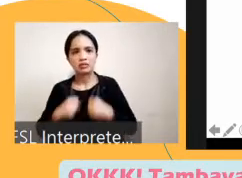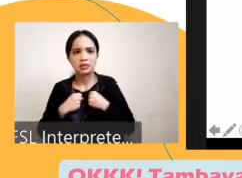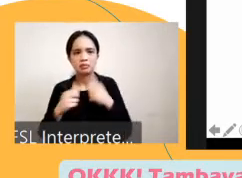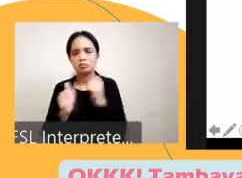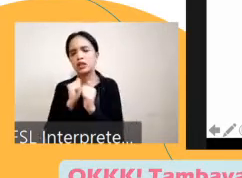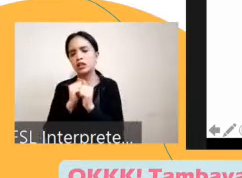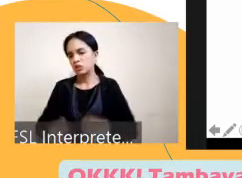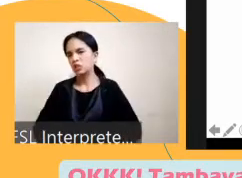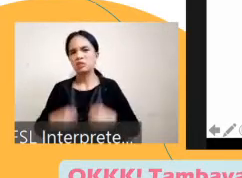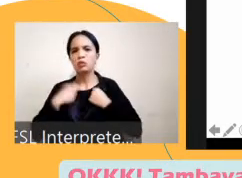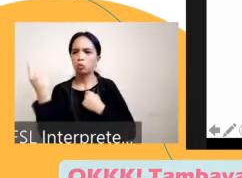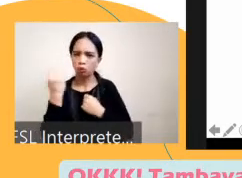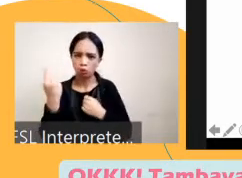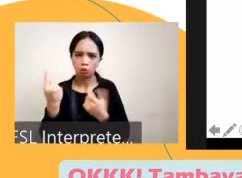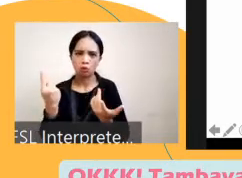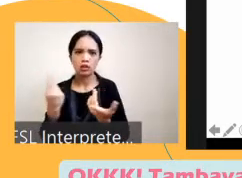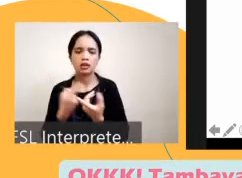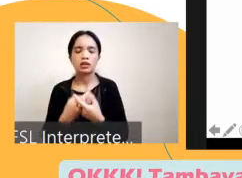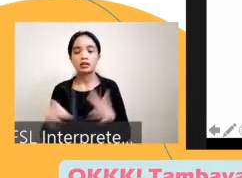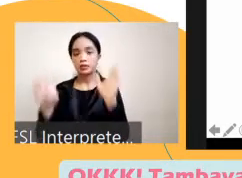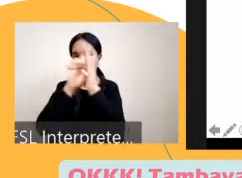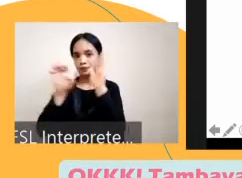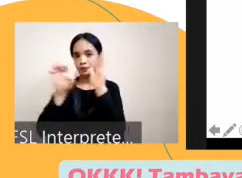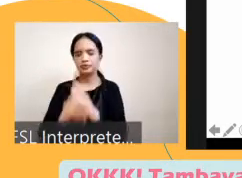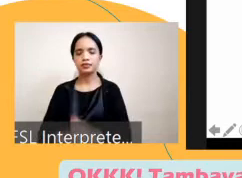tayo. Okay? Halimbawa,